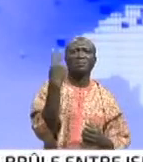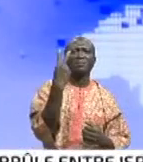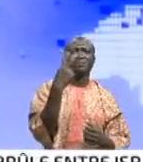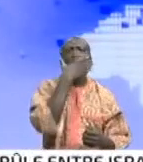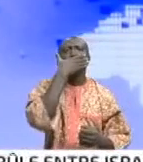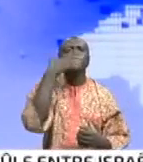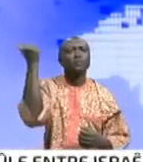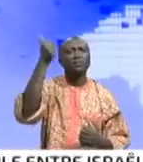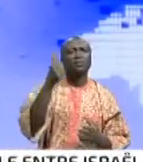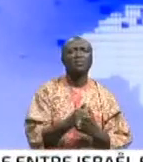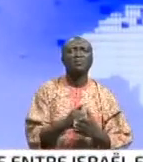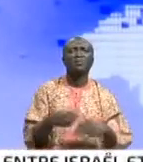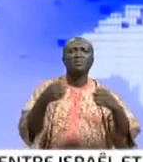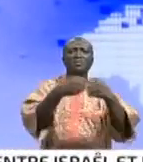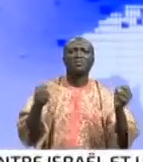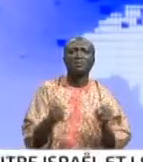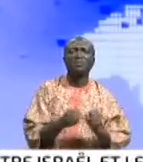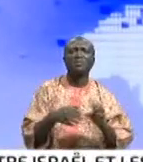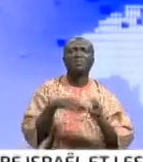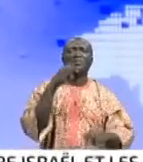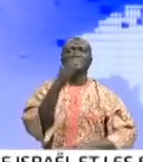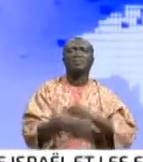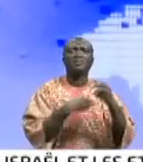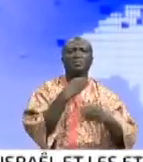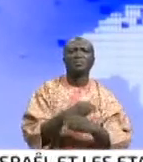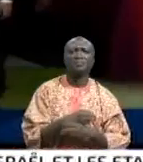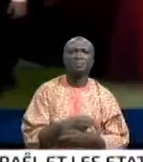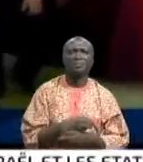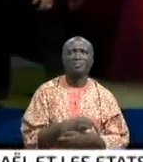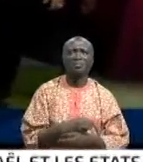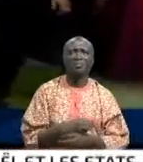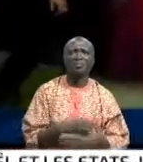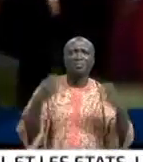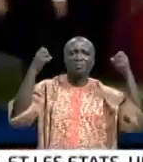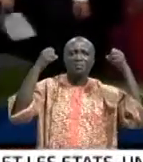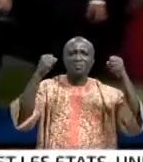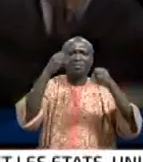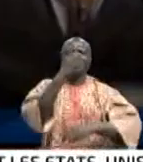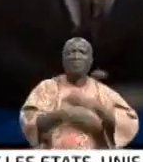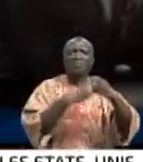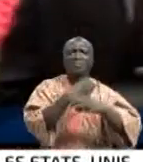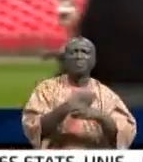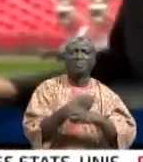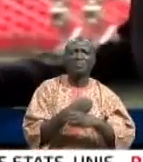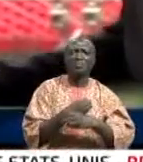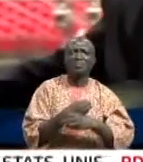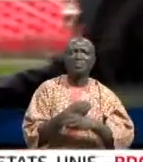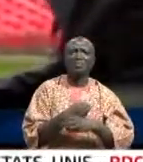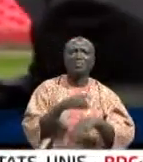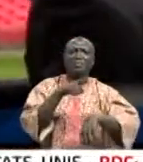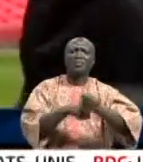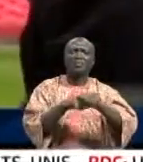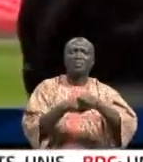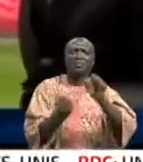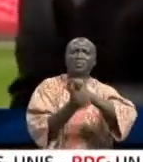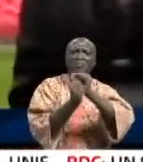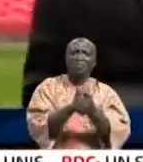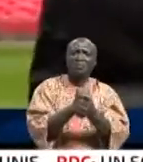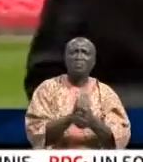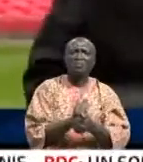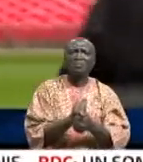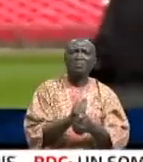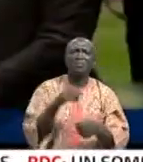du monde les détails c'est avec son boubiani la Coupe du monde de football va-t-elle radicalement changer de formule dans